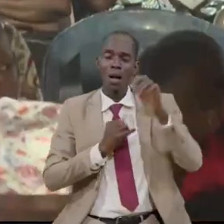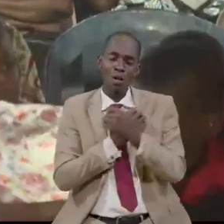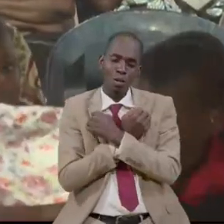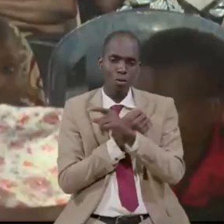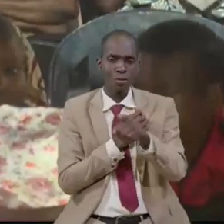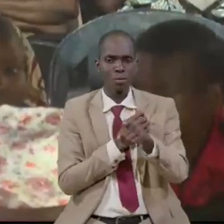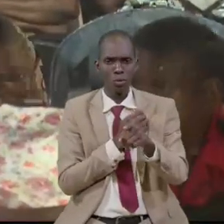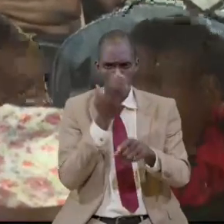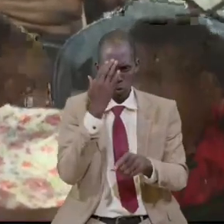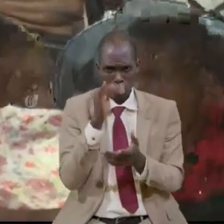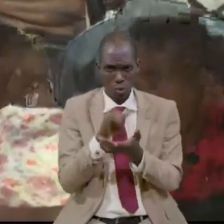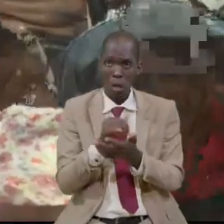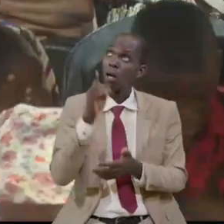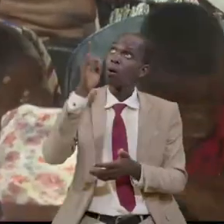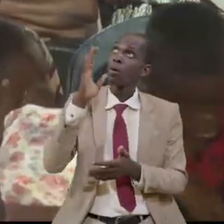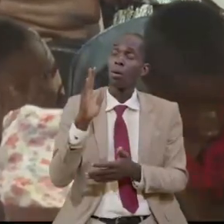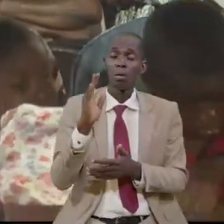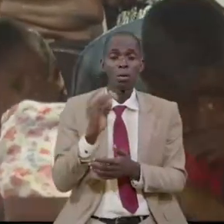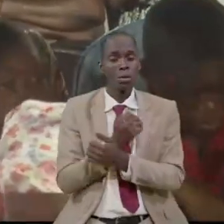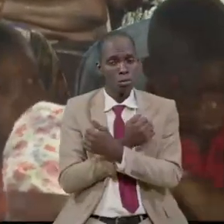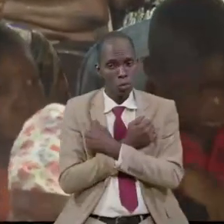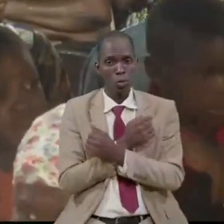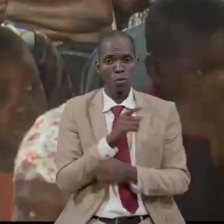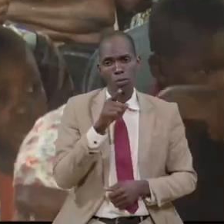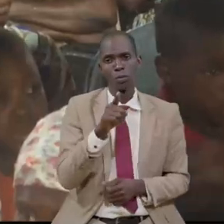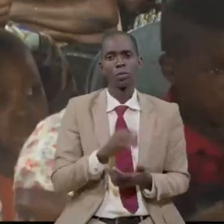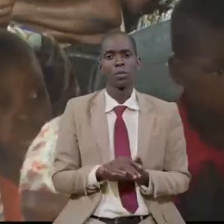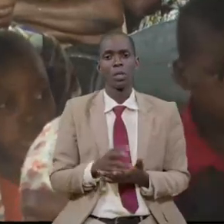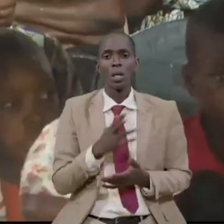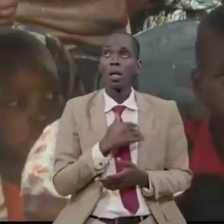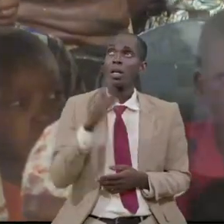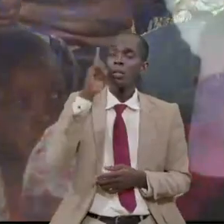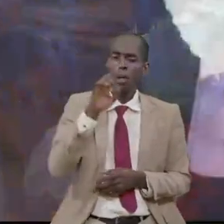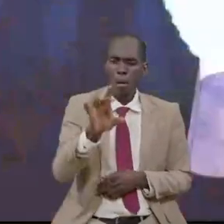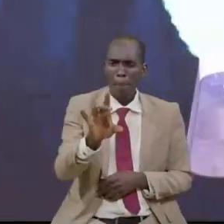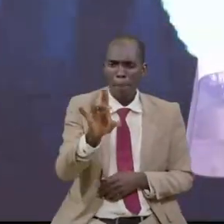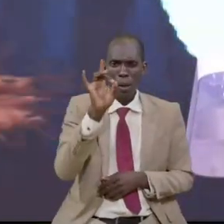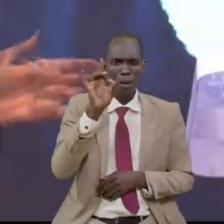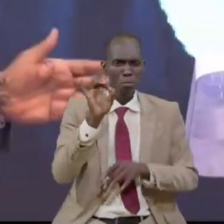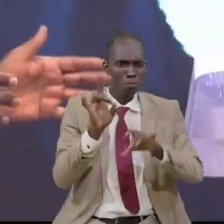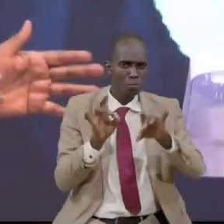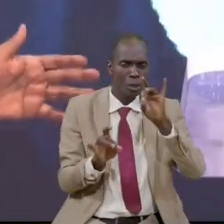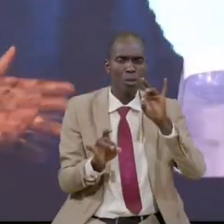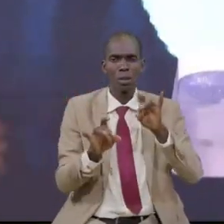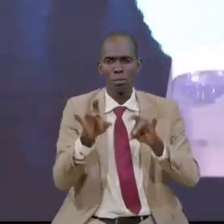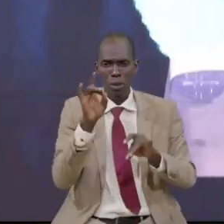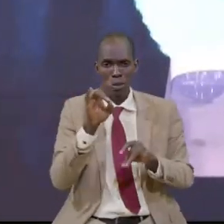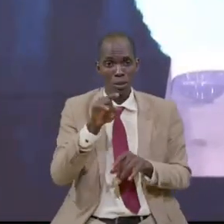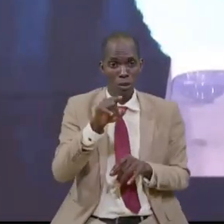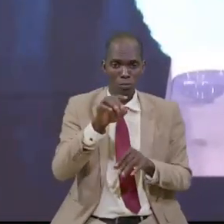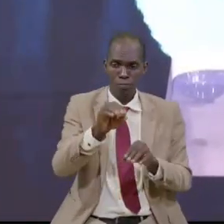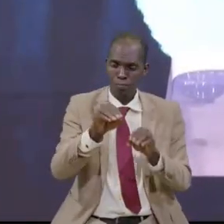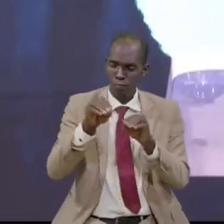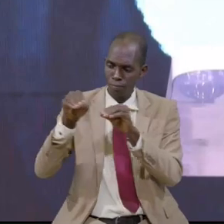aime. Et il vous prend et dit, je te mets